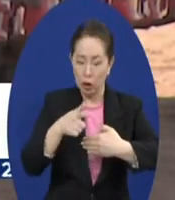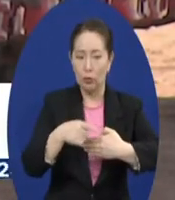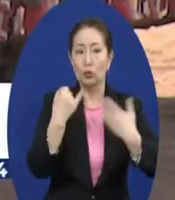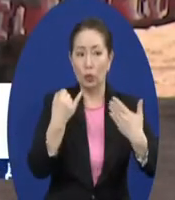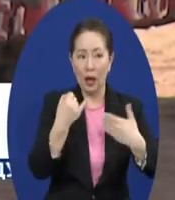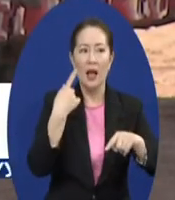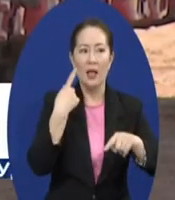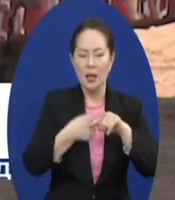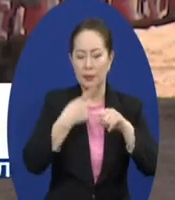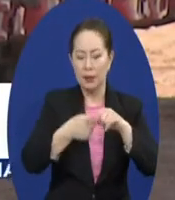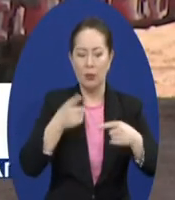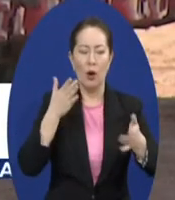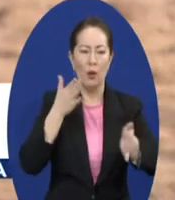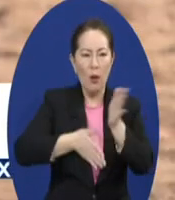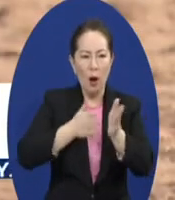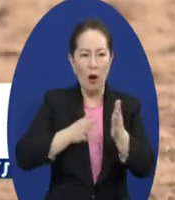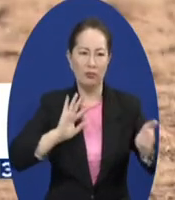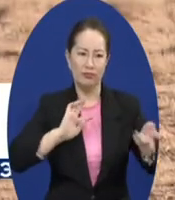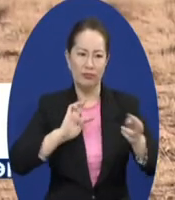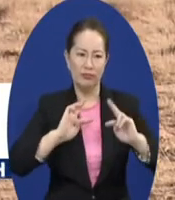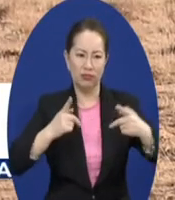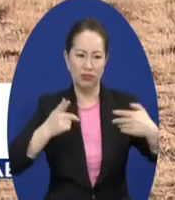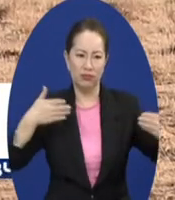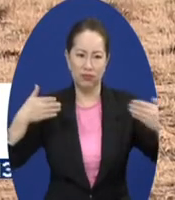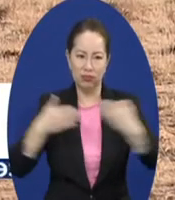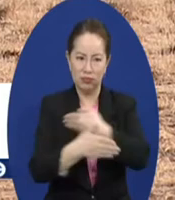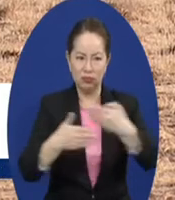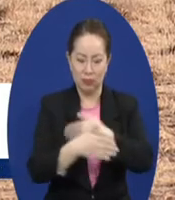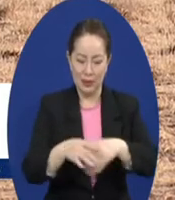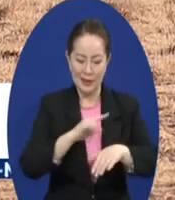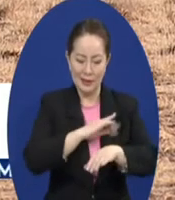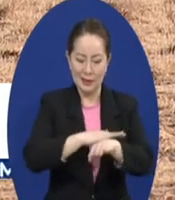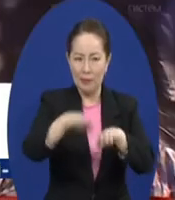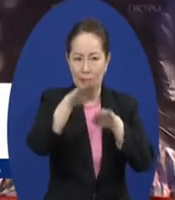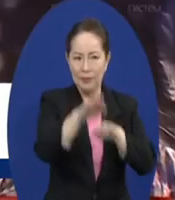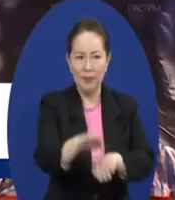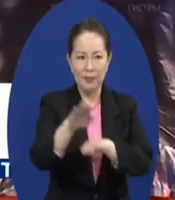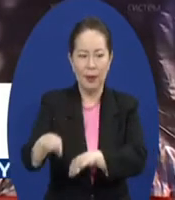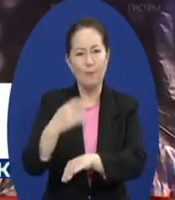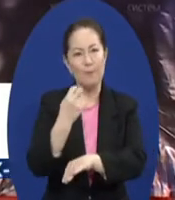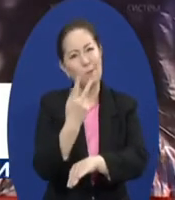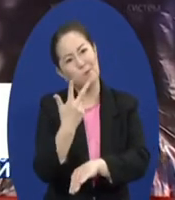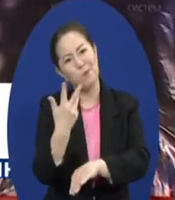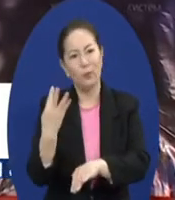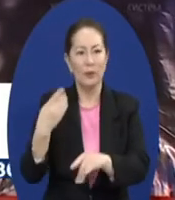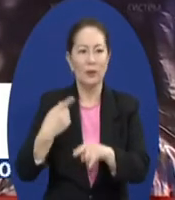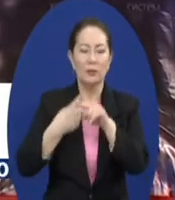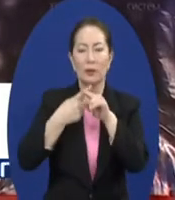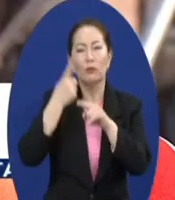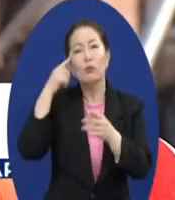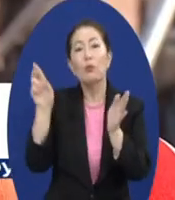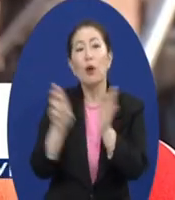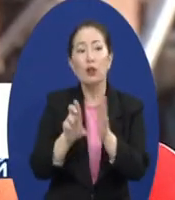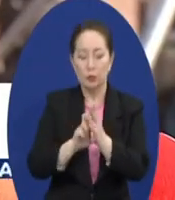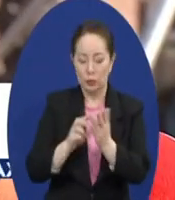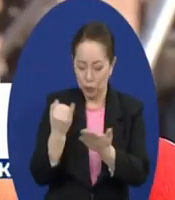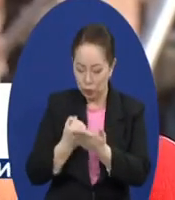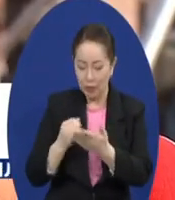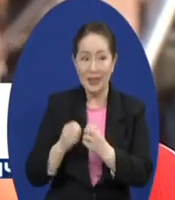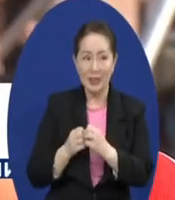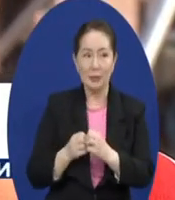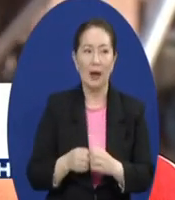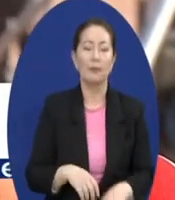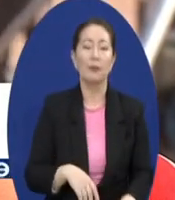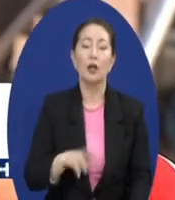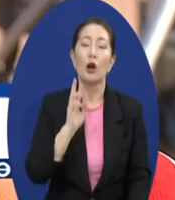тэрэгний хөдөлгөөний нэвтрүүлэх чадварыг нэмэгдүүлж одоо цаашдаа бол одоо өвчин шатлыг нэмэгдүүлэх юм бүрэн боломжтойгоор зурагсэл нь бол одоо хийгдэт явж байгаа. Кокс